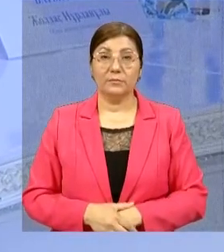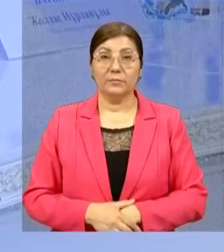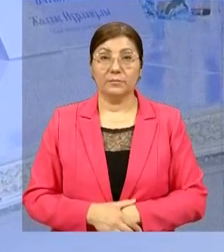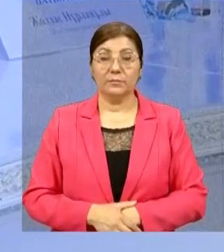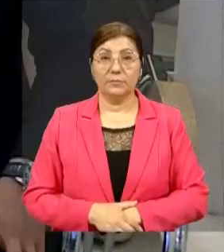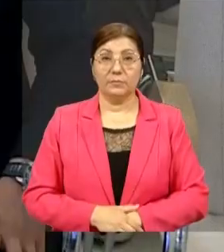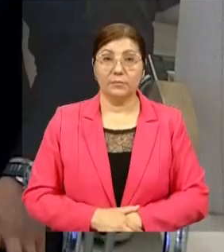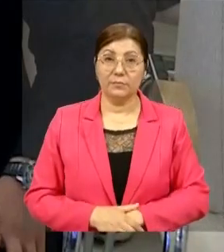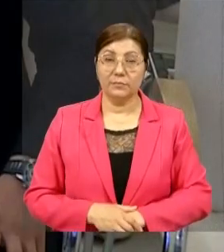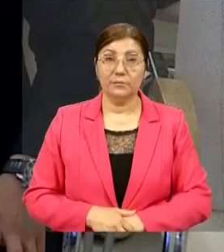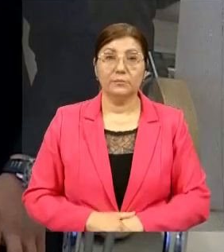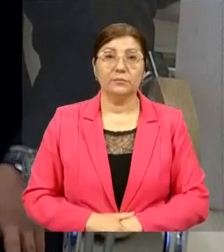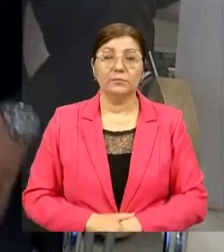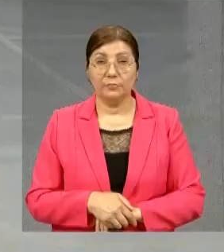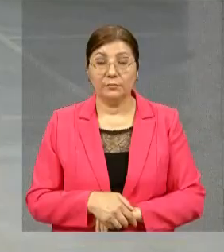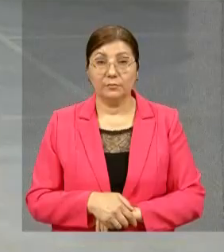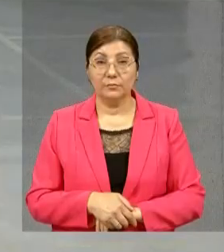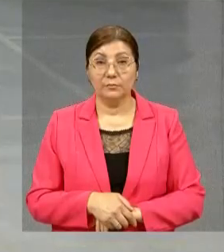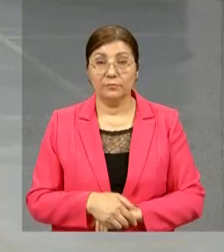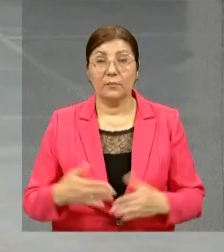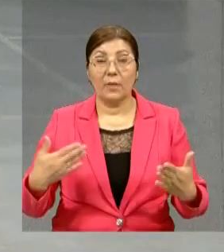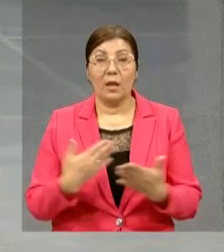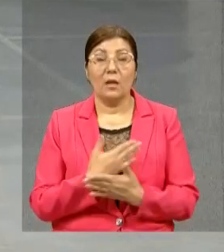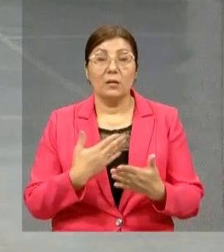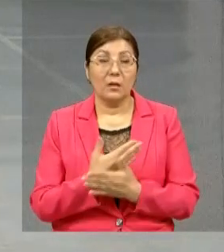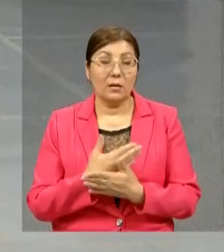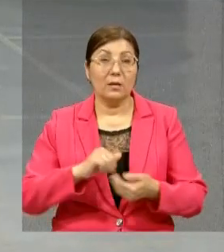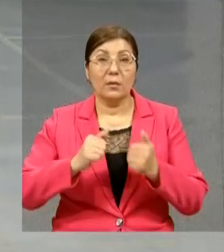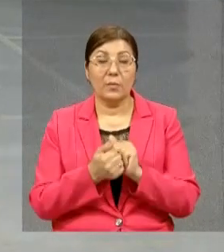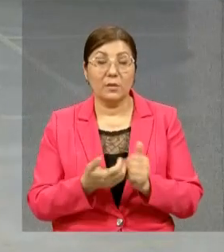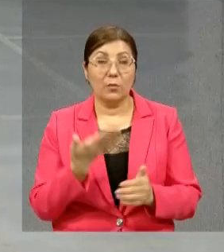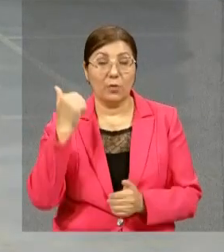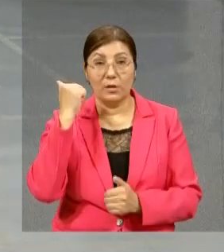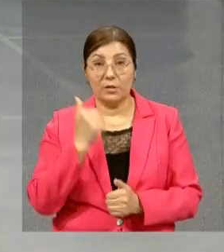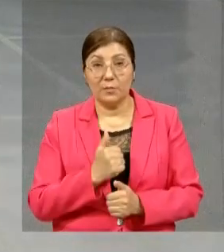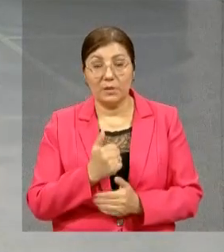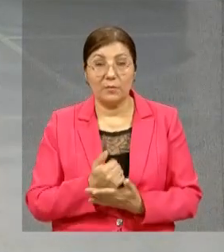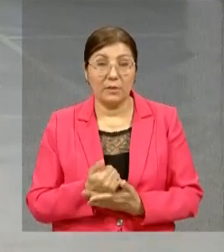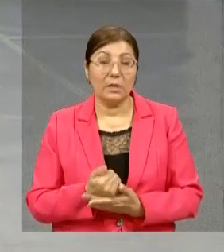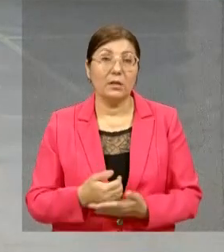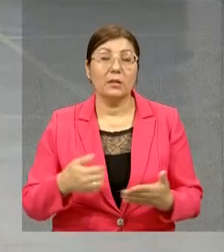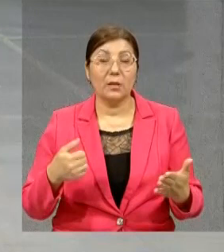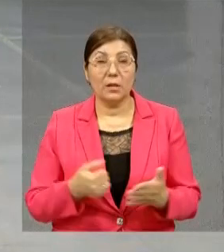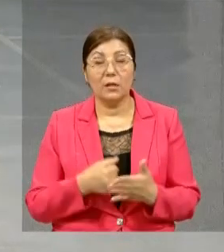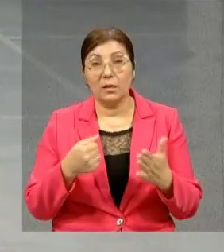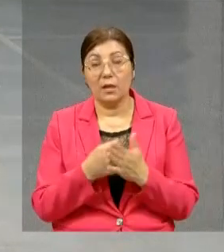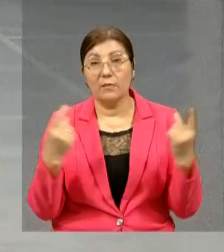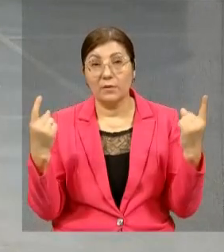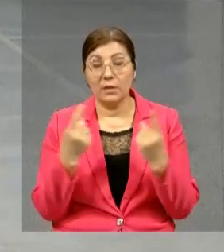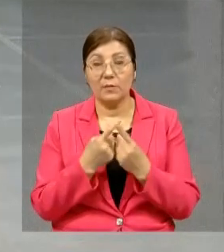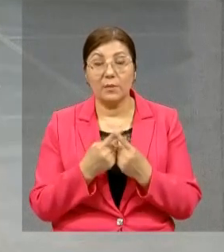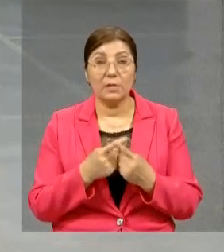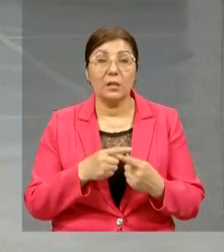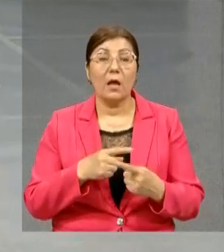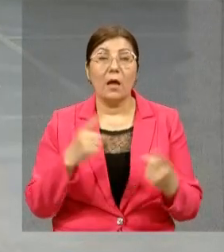с Мамбетов апта НС такими событиями запомнилась уходящая неделя на этом у нас всё